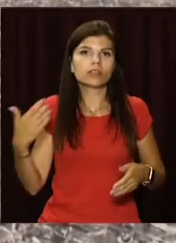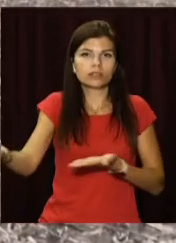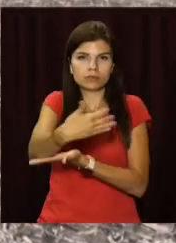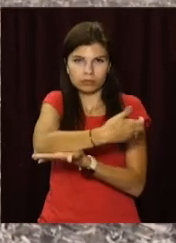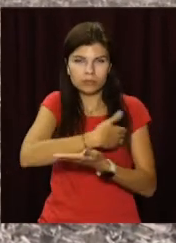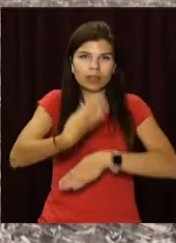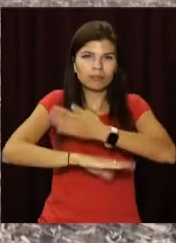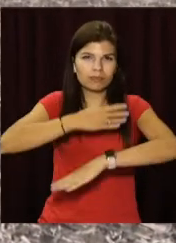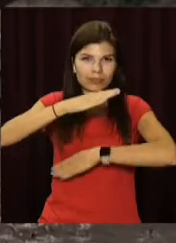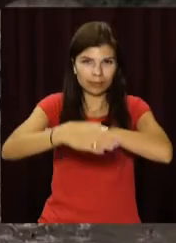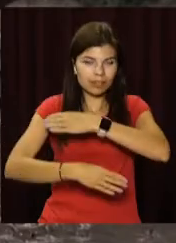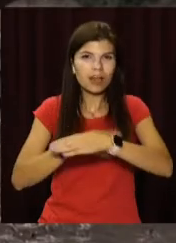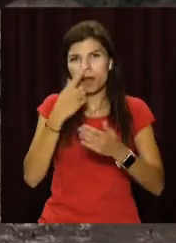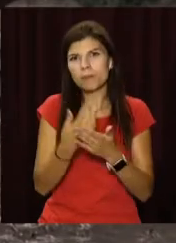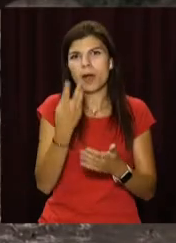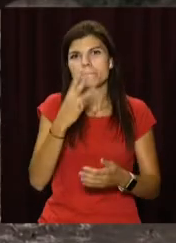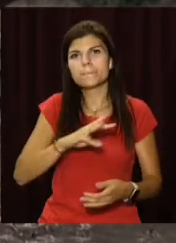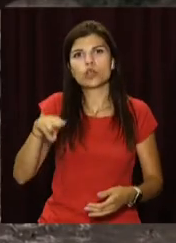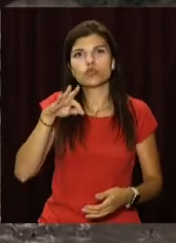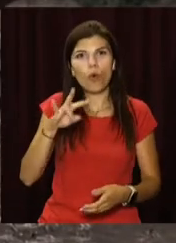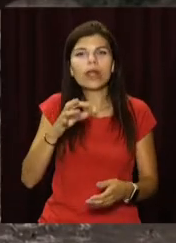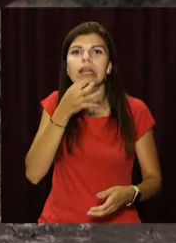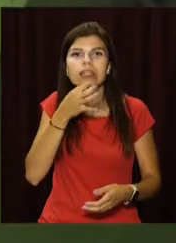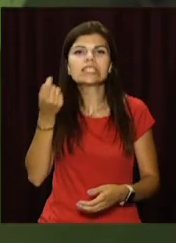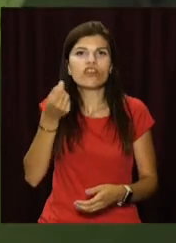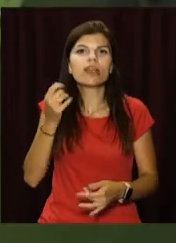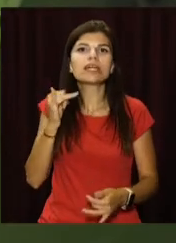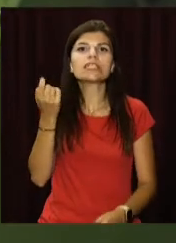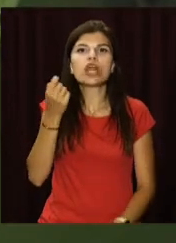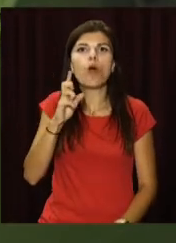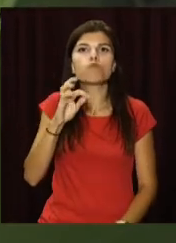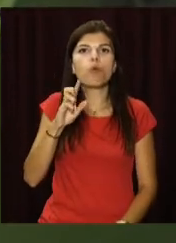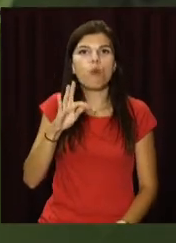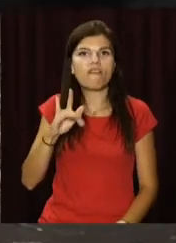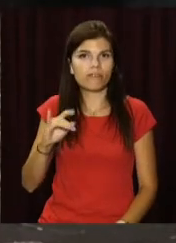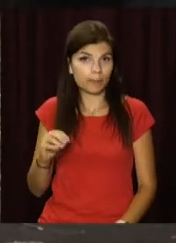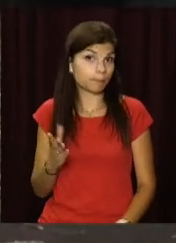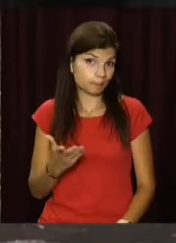скласти в засіки більш як 3 мільйони тонн ранніх зернових та зернобобових.